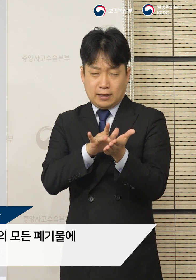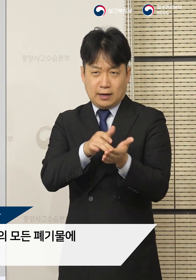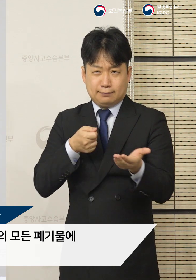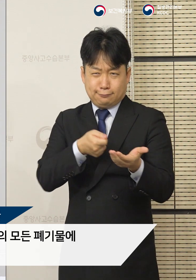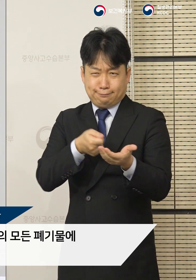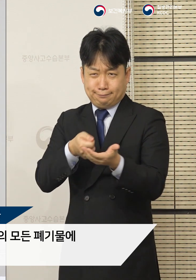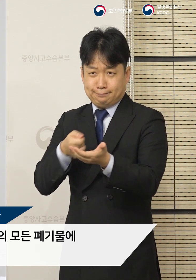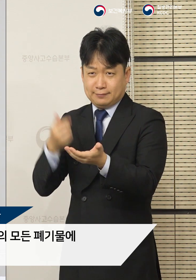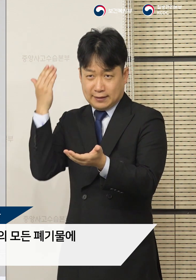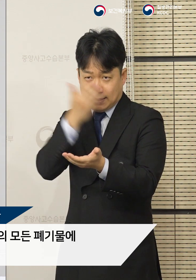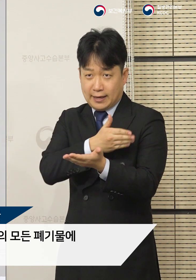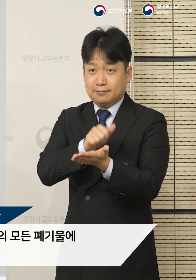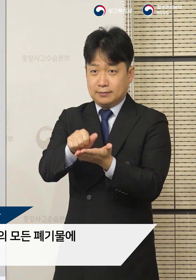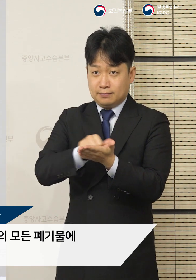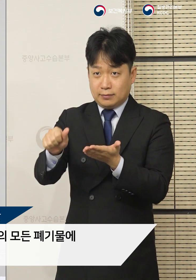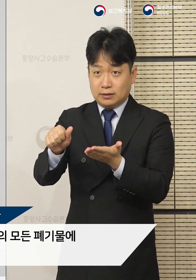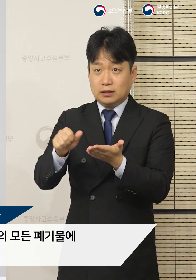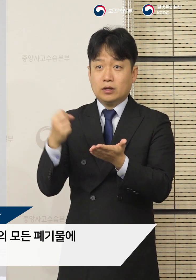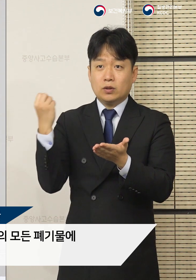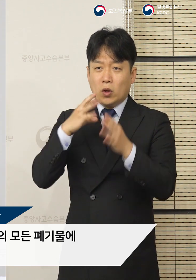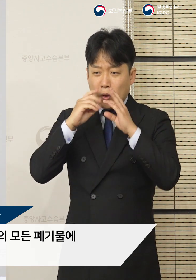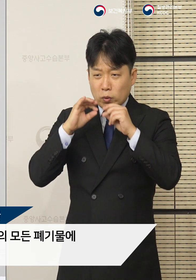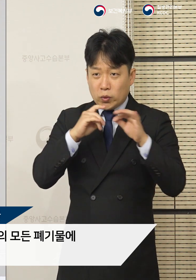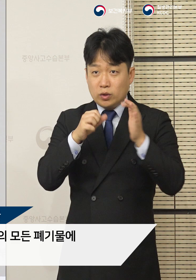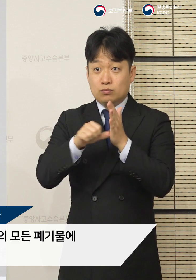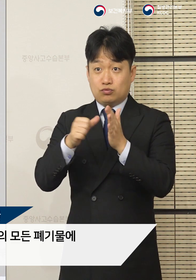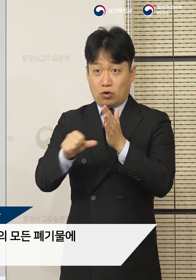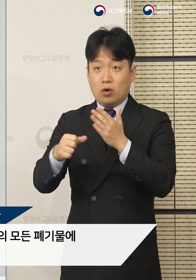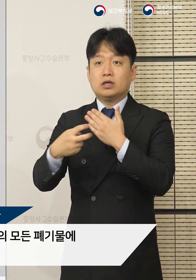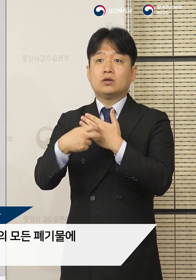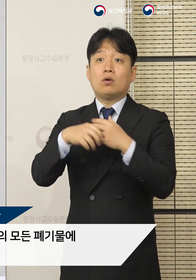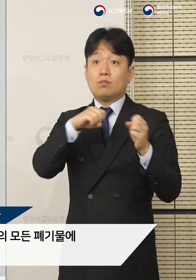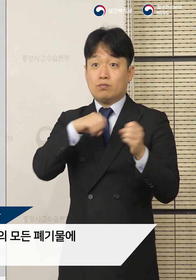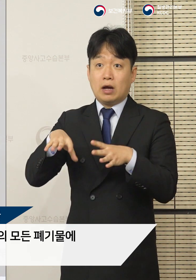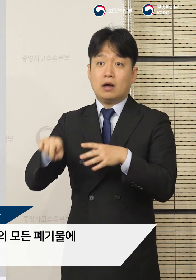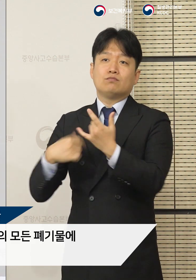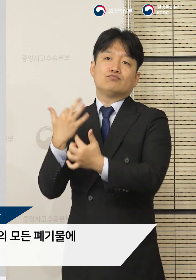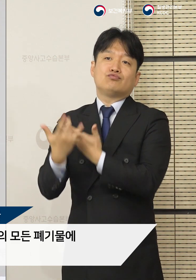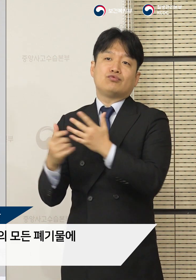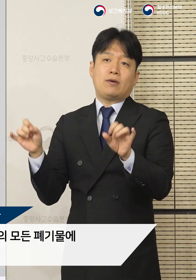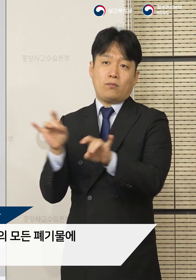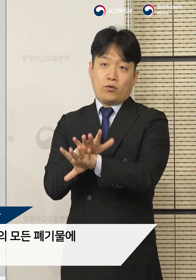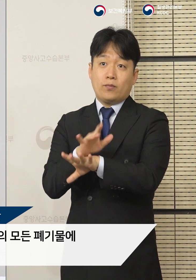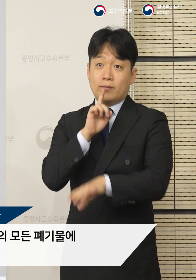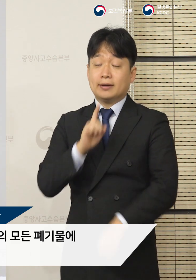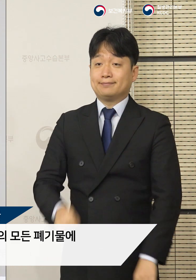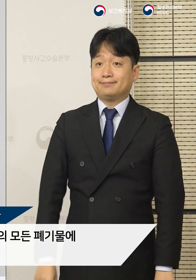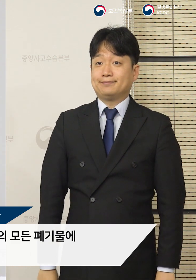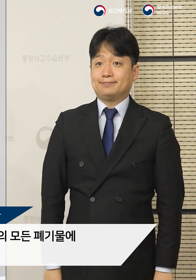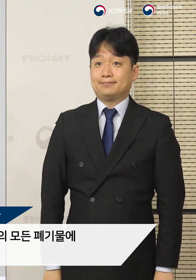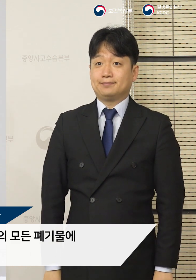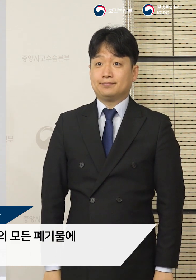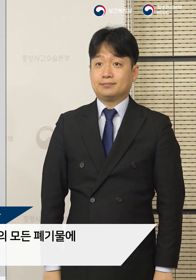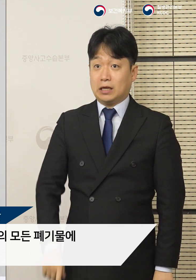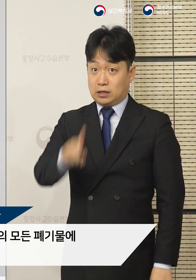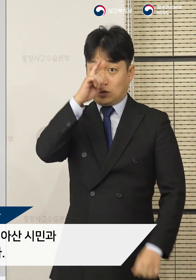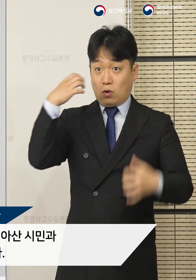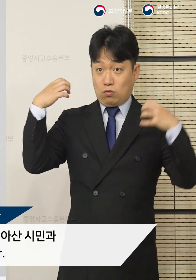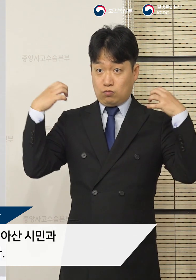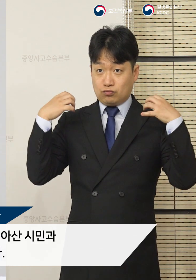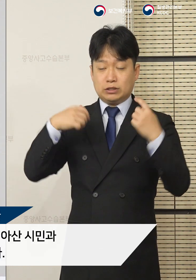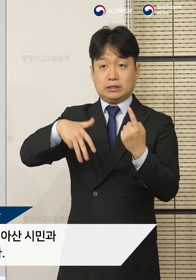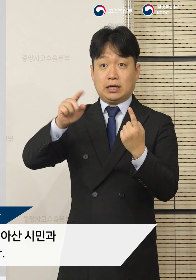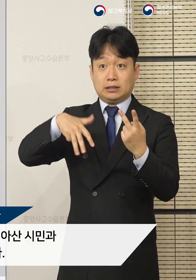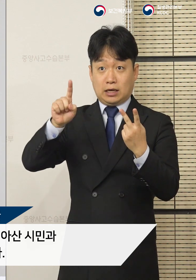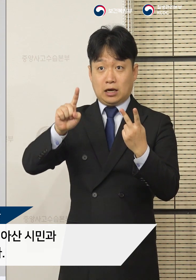철저히 소독하고 시설 내의 모든 폐기물에 대하여 의료 폐기물로서 소각 처리할 예정입니다.